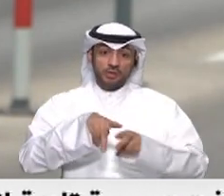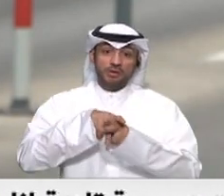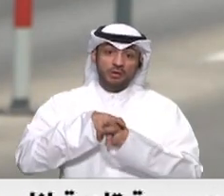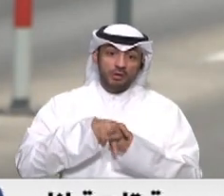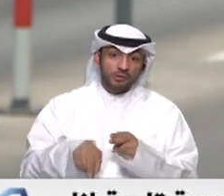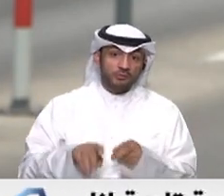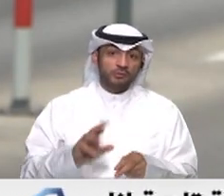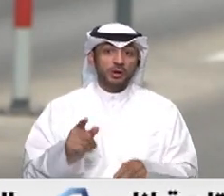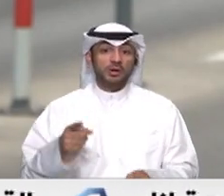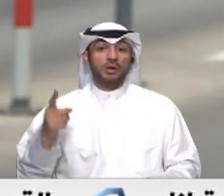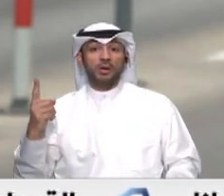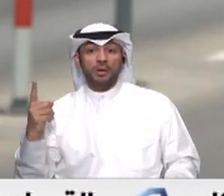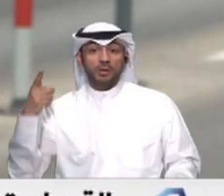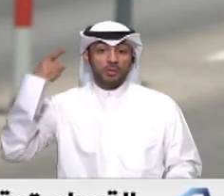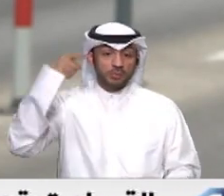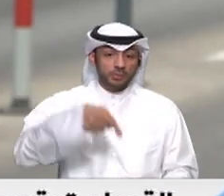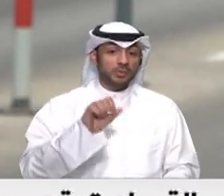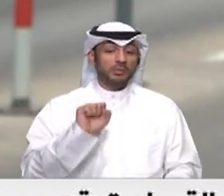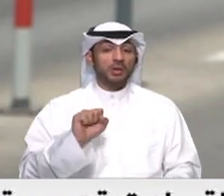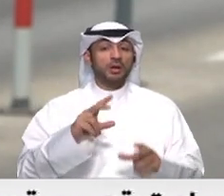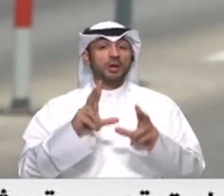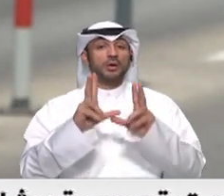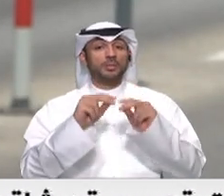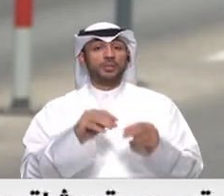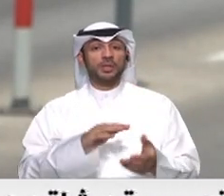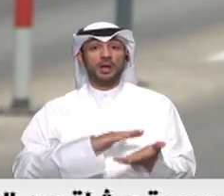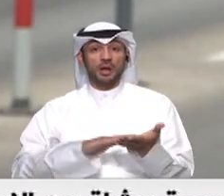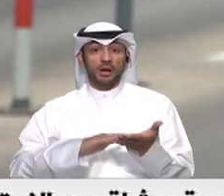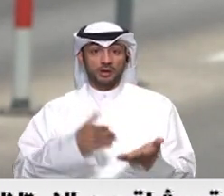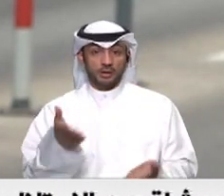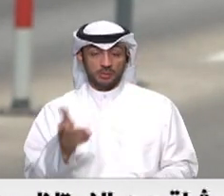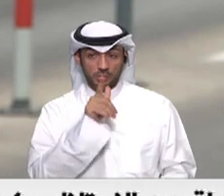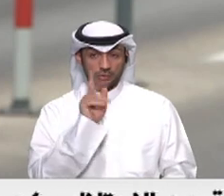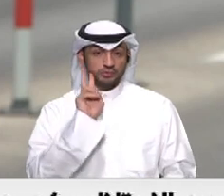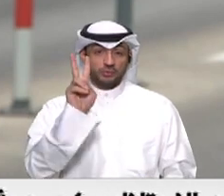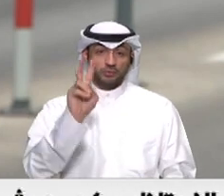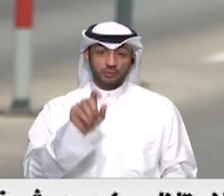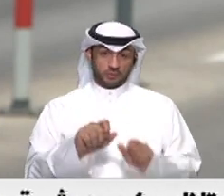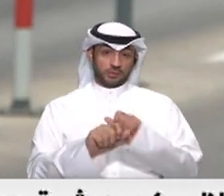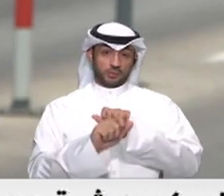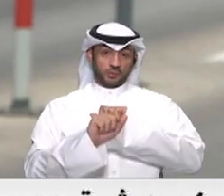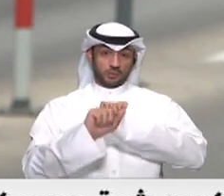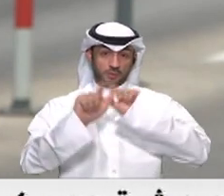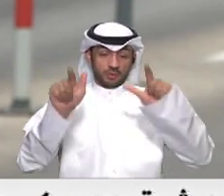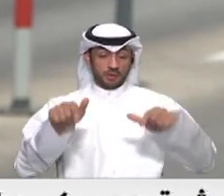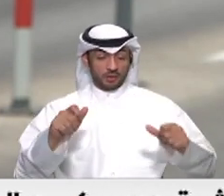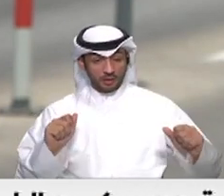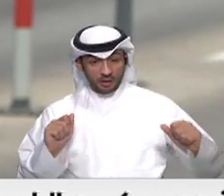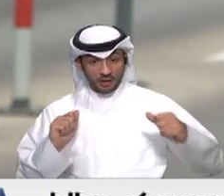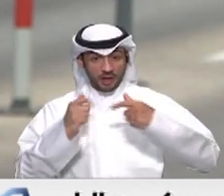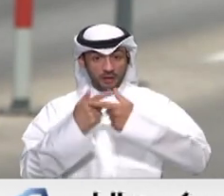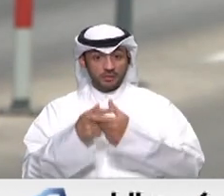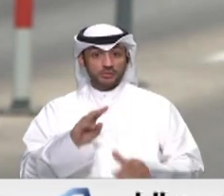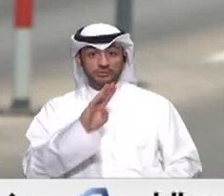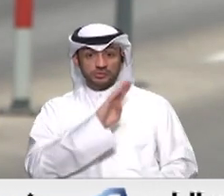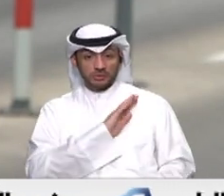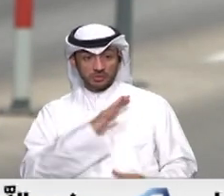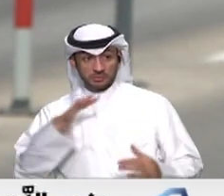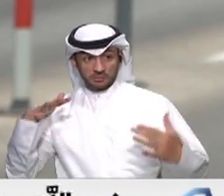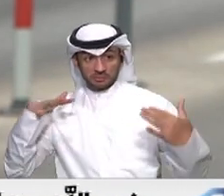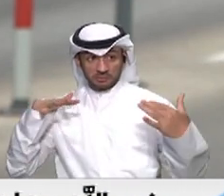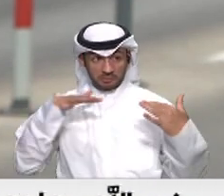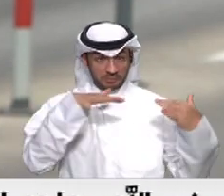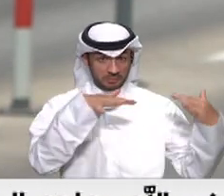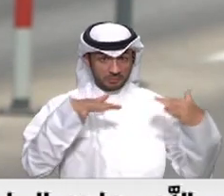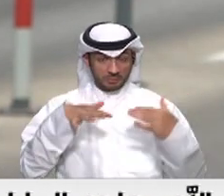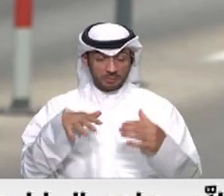استهداف المناطق اللبنانية، فيما تؤكد المؤشرات أن المواجهات البرية تدخل